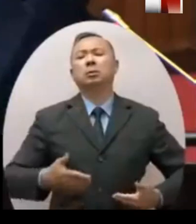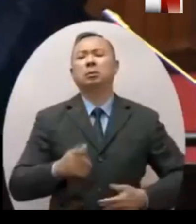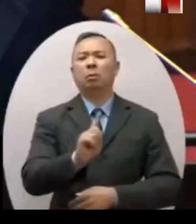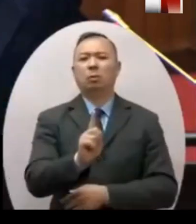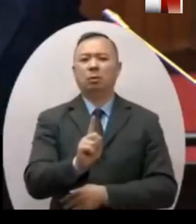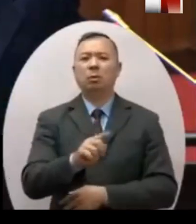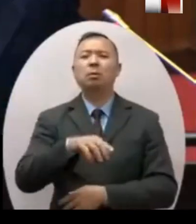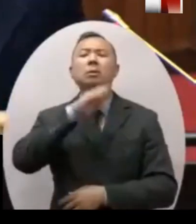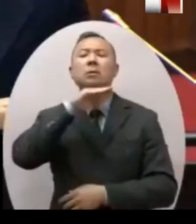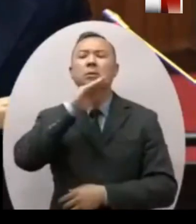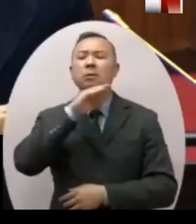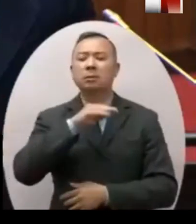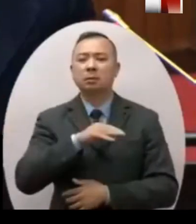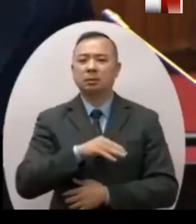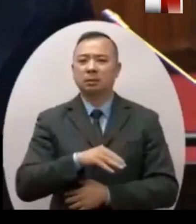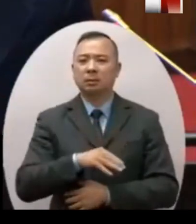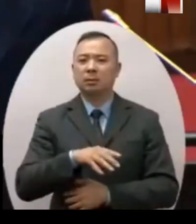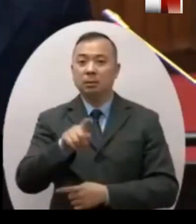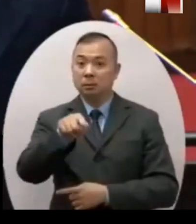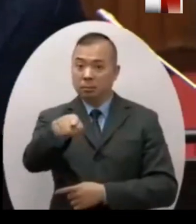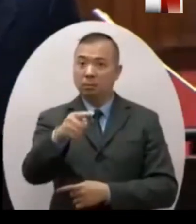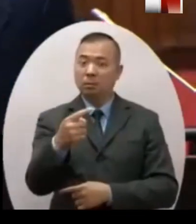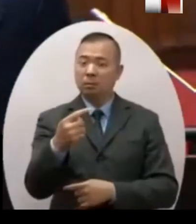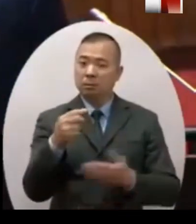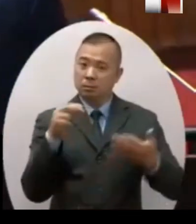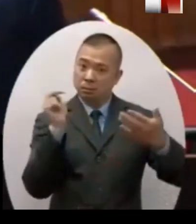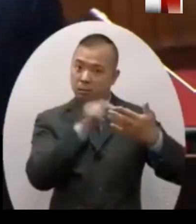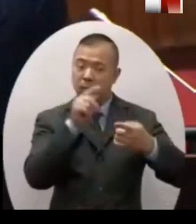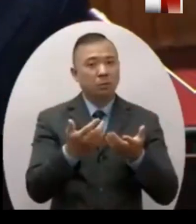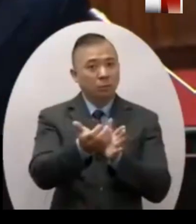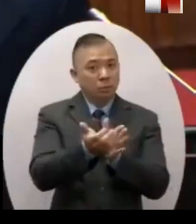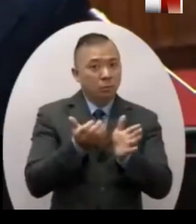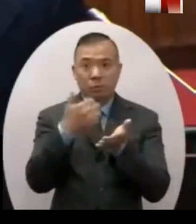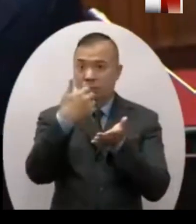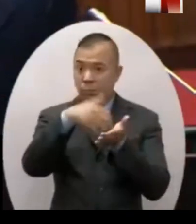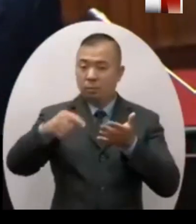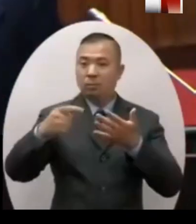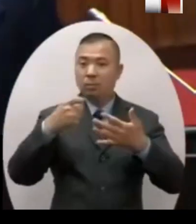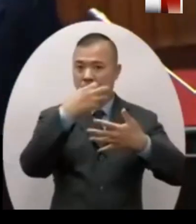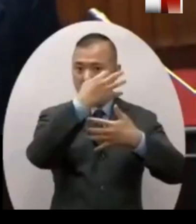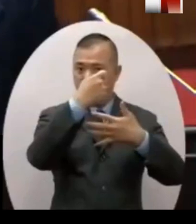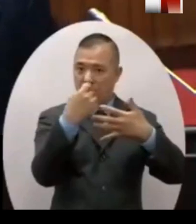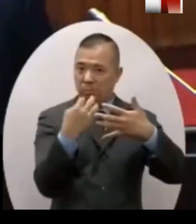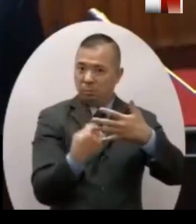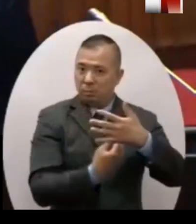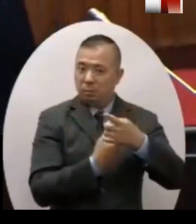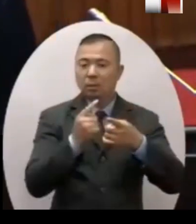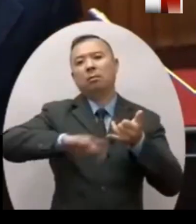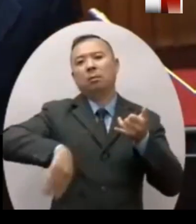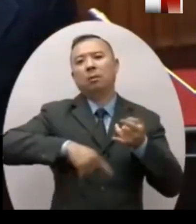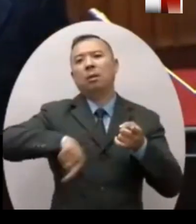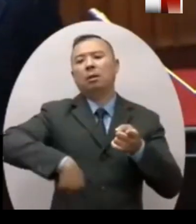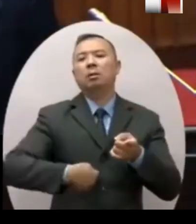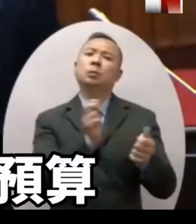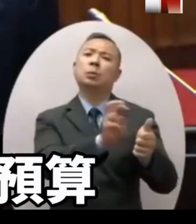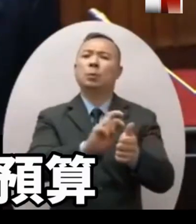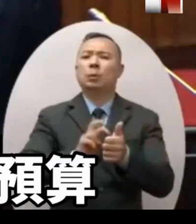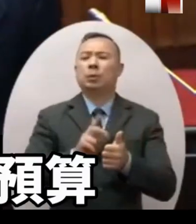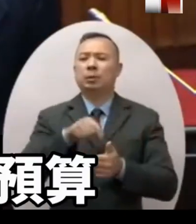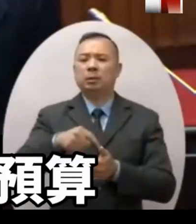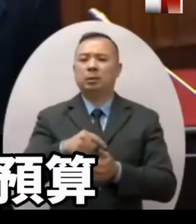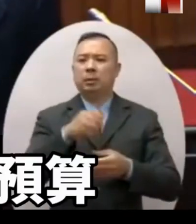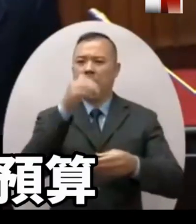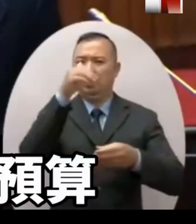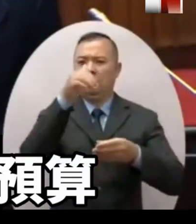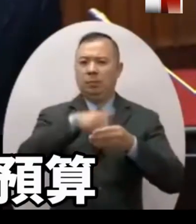啊。所以你可以看，这一次整个编的通通是在顾南部的票，道道地地是一个